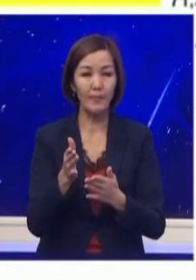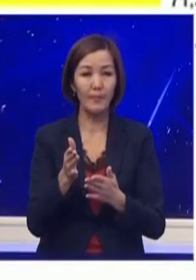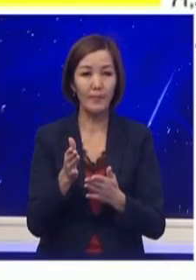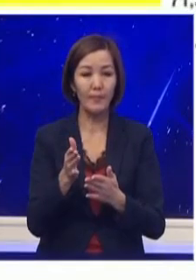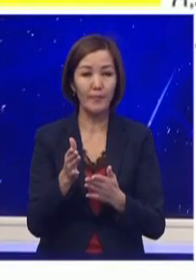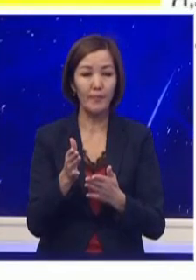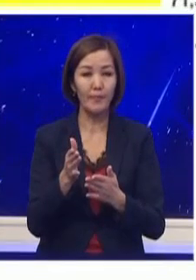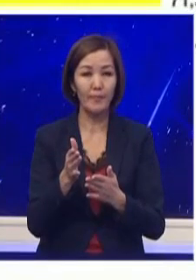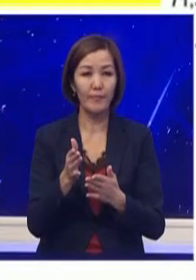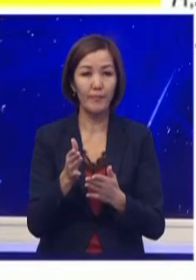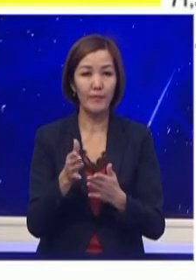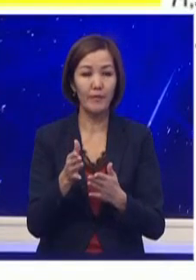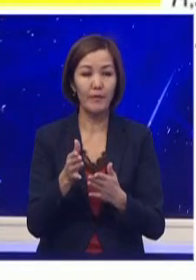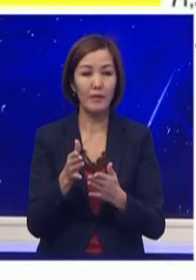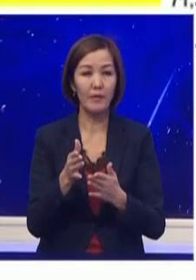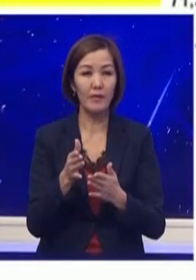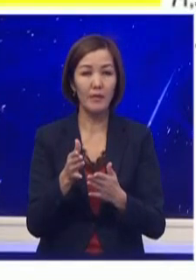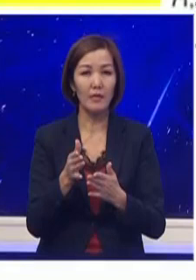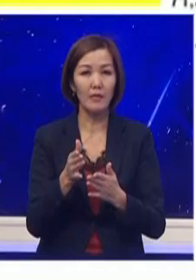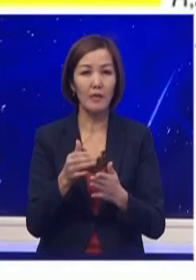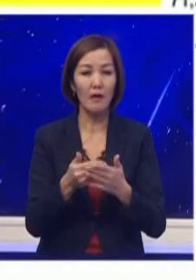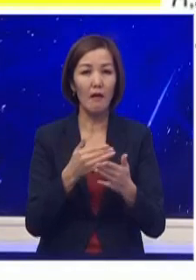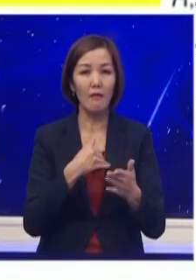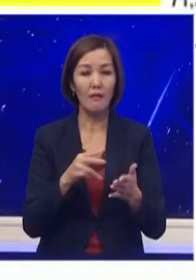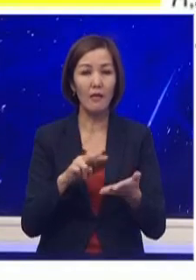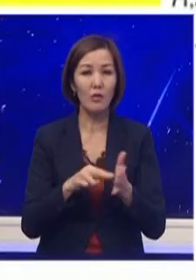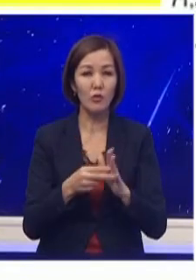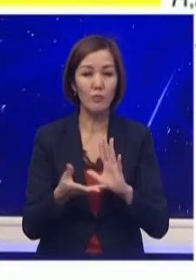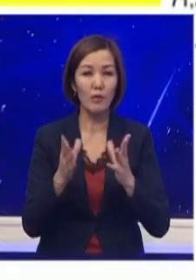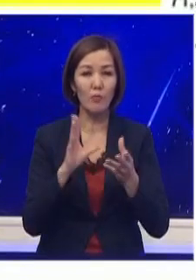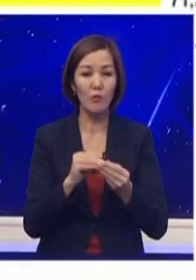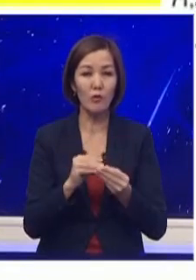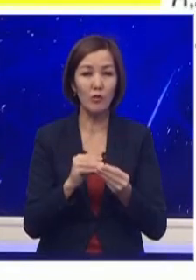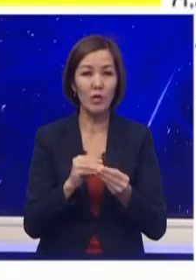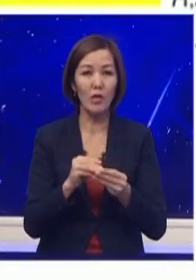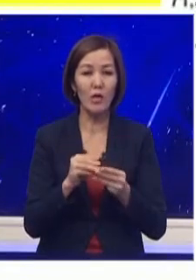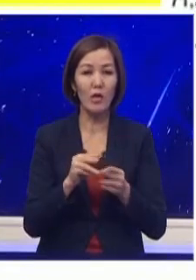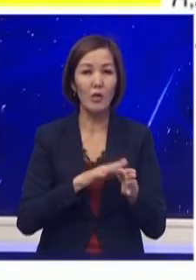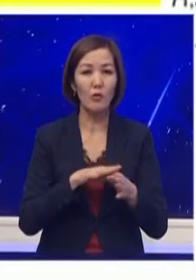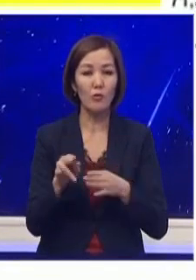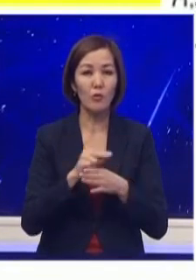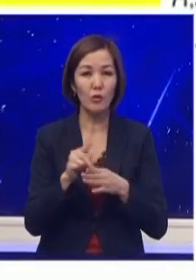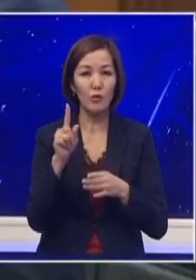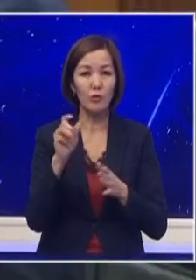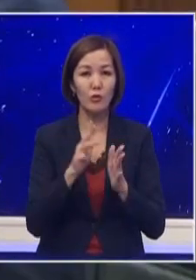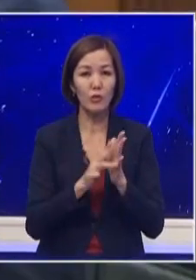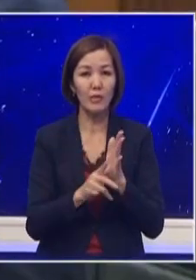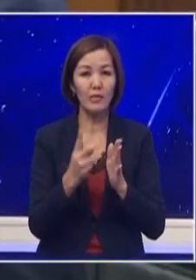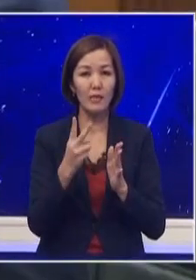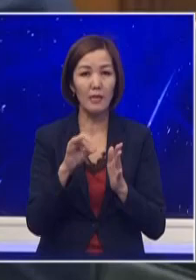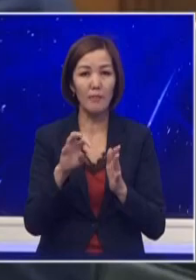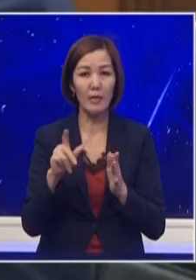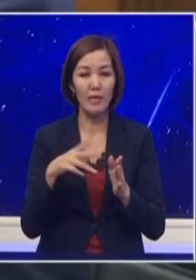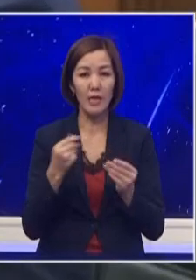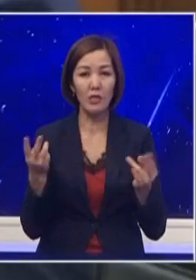көлемі айқындалды. Алдын ала деректер бойынша жоғарыда аталған жұмыстар орындау үшін 182 миллиард теңге